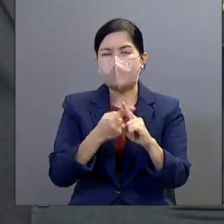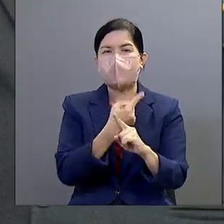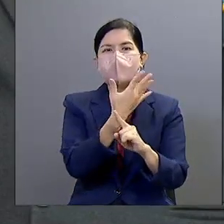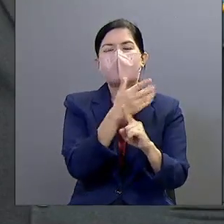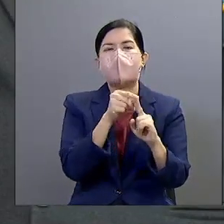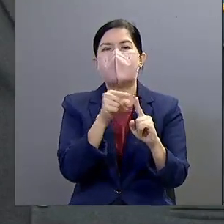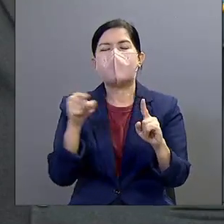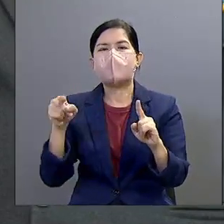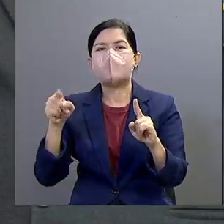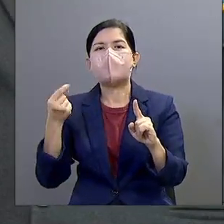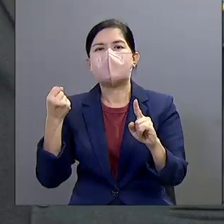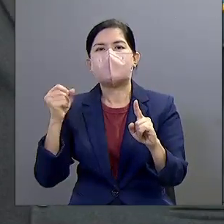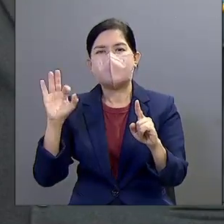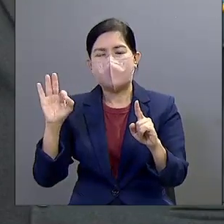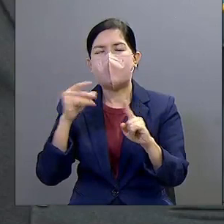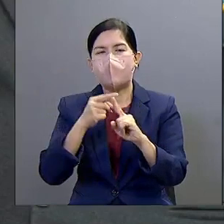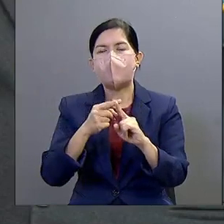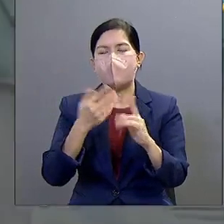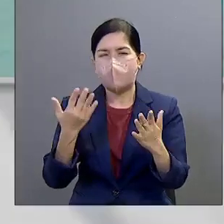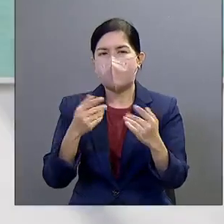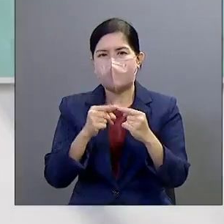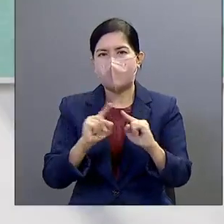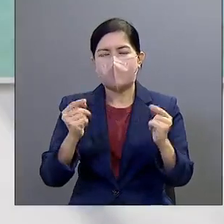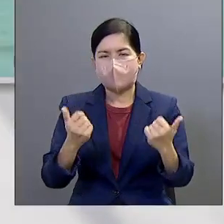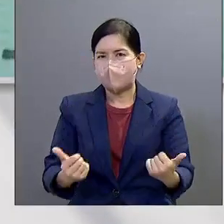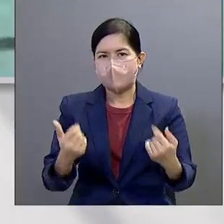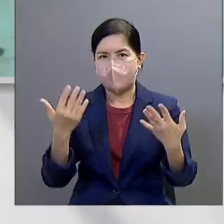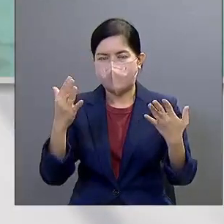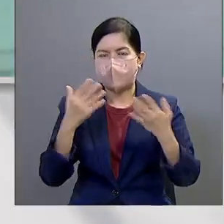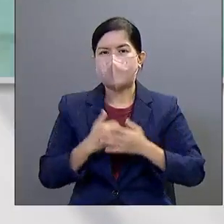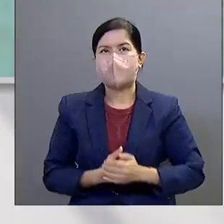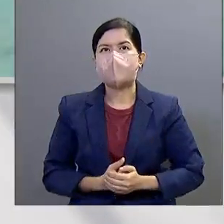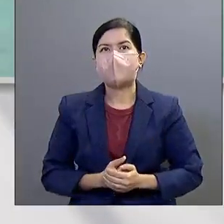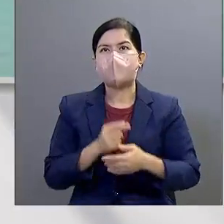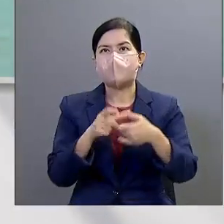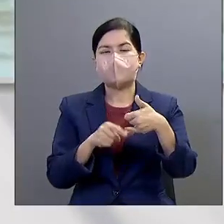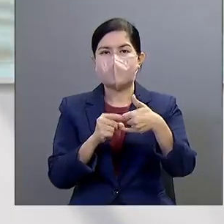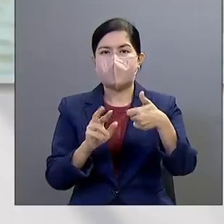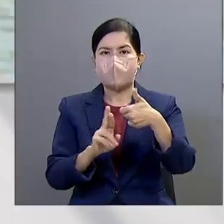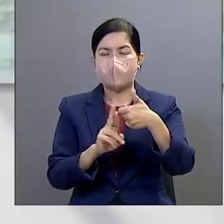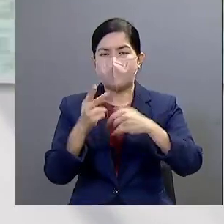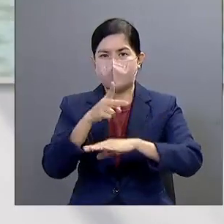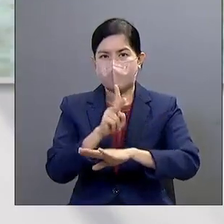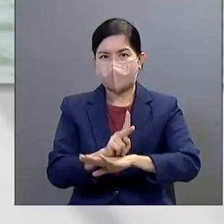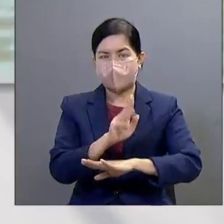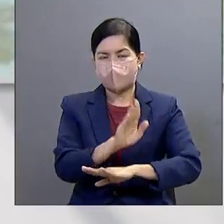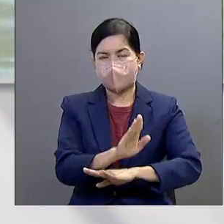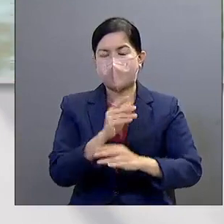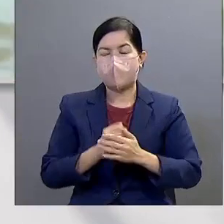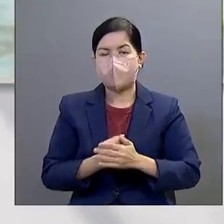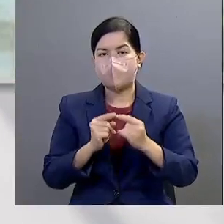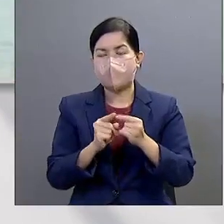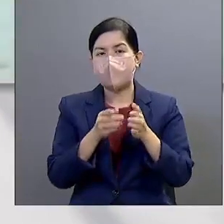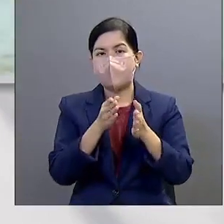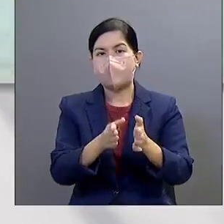งเดือนกันยาครับ นายสมชายหวังวัฒนาพาณิชย์รองประธานสภาอุตสาหกรรมแห่งประเทศไทยและประธานส